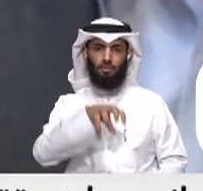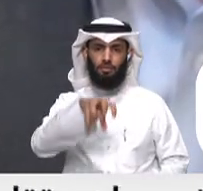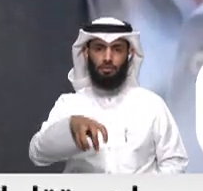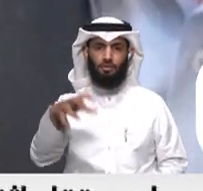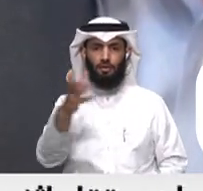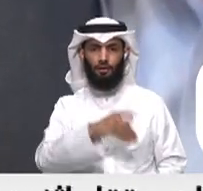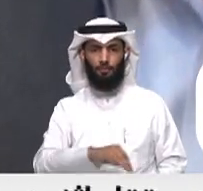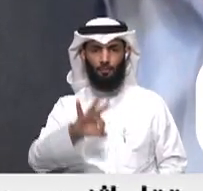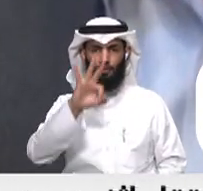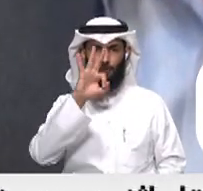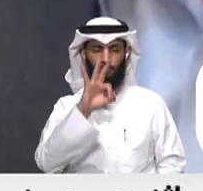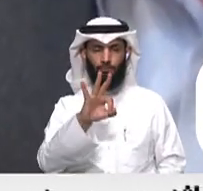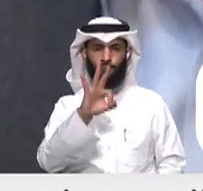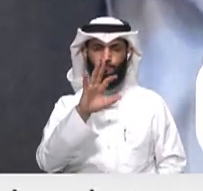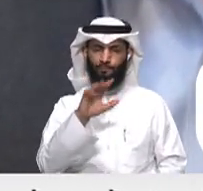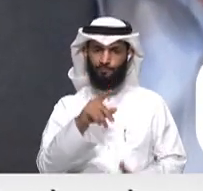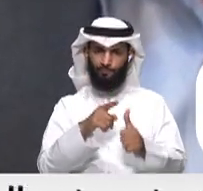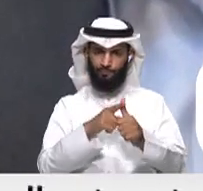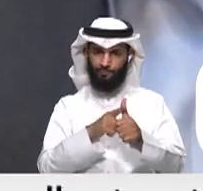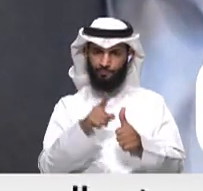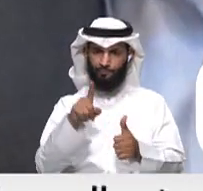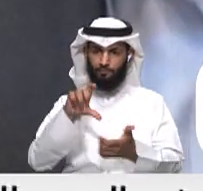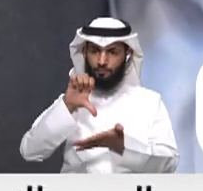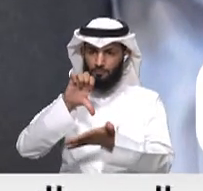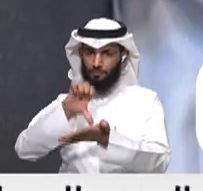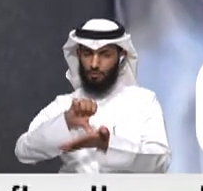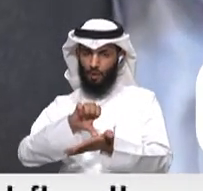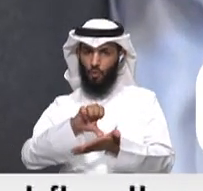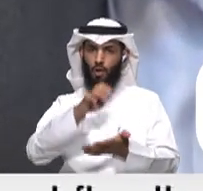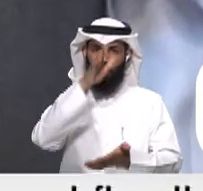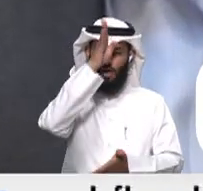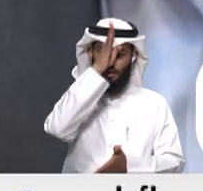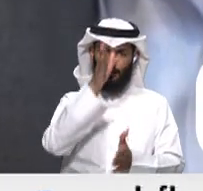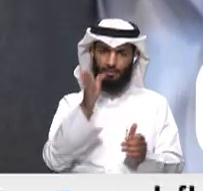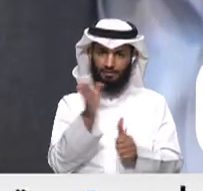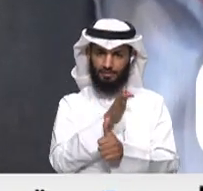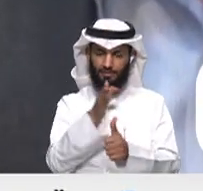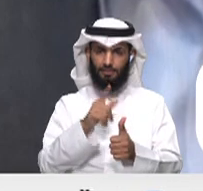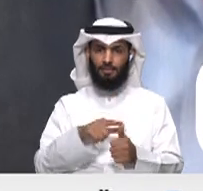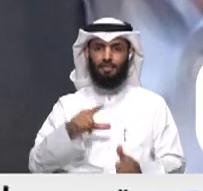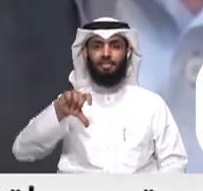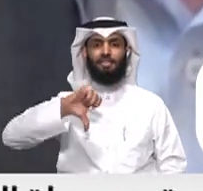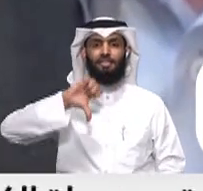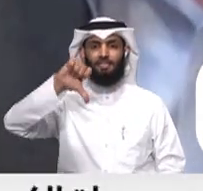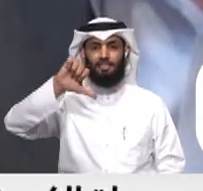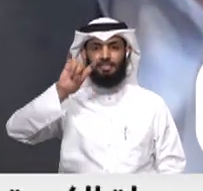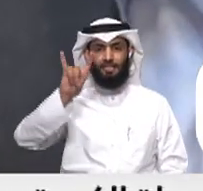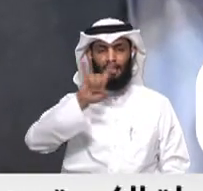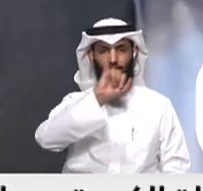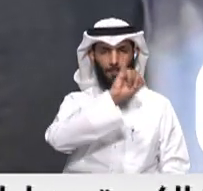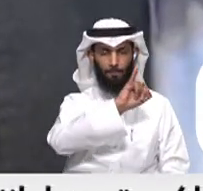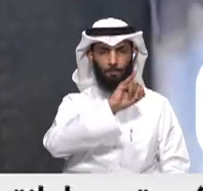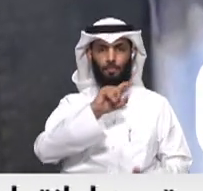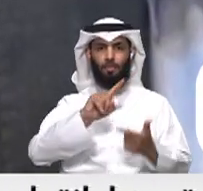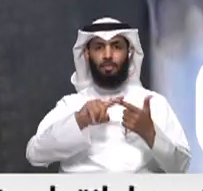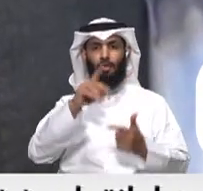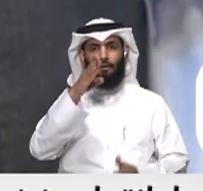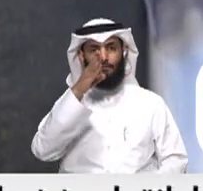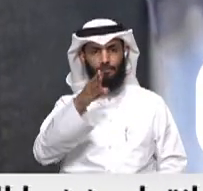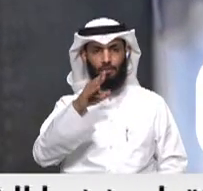بين الحدود العراقية الإيرانية، وأسفل من ذلك محافظة إيلام، وأسفل منهما